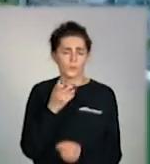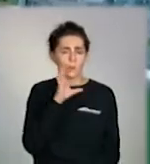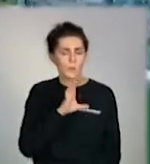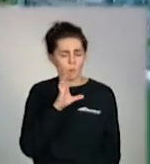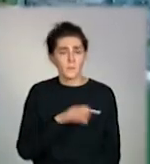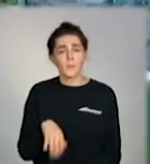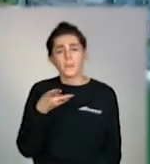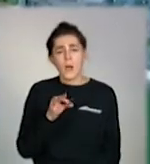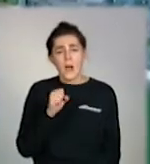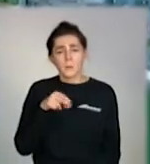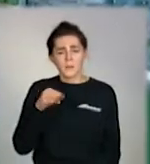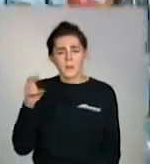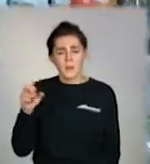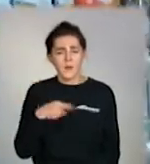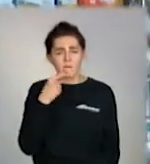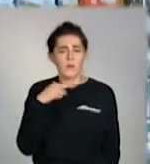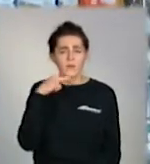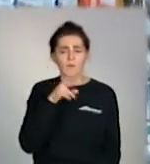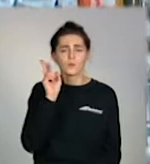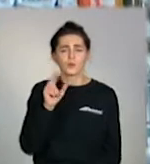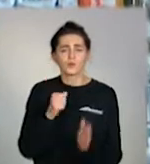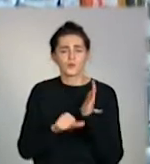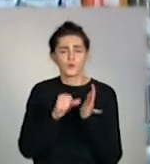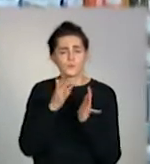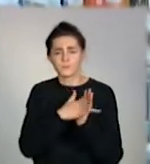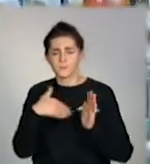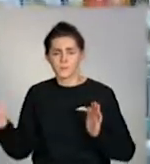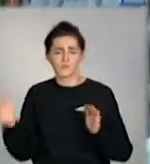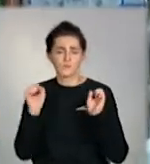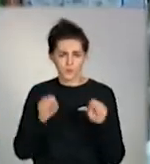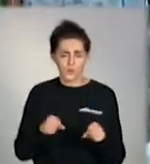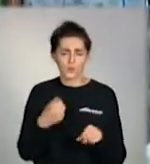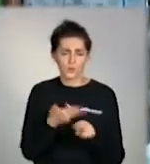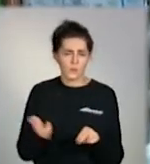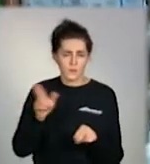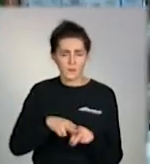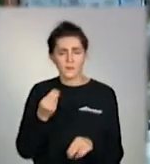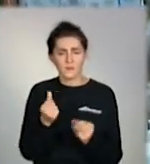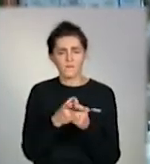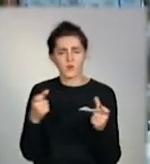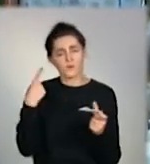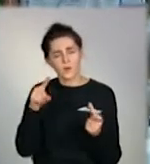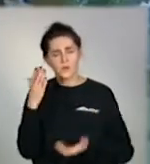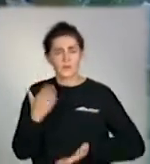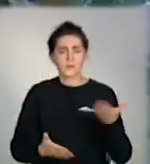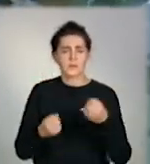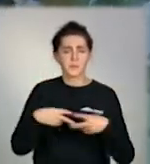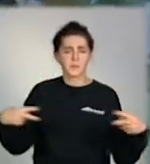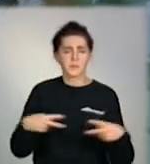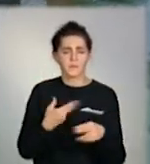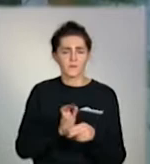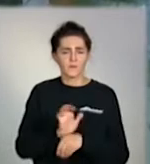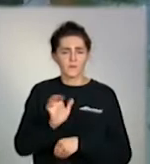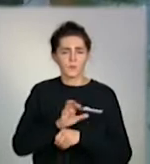В аптеці кажуть, продавати ліки тим, кому за 60 готові, і за віртуальними картками, і за спеціальними, що мають випускати